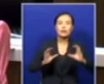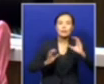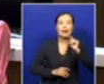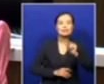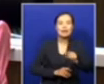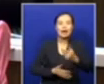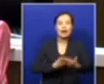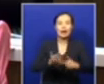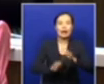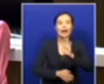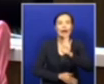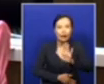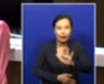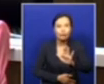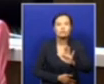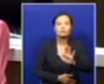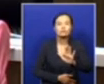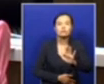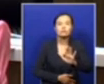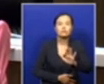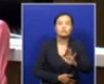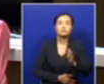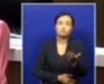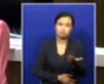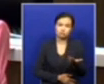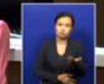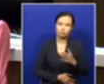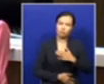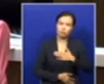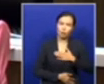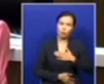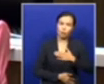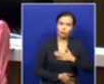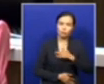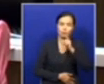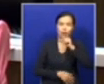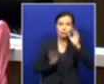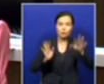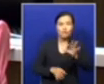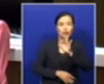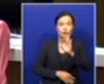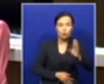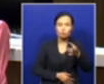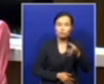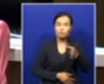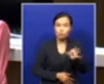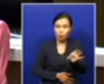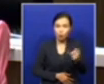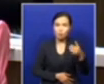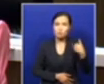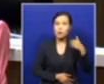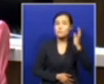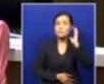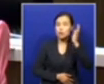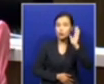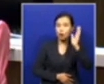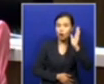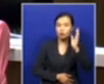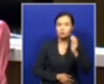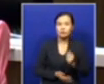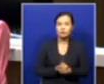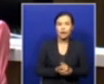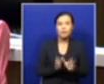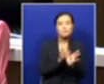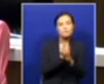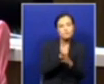ามขายเนี่ยนะท่านประธานครับผมก็ไปโพสใน Twitter Facebook ก็มีพิธีกรขอแต๋วแตก